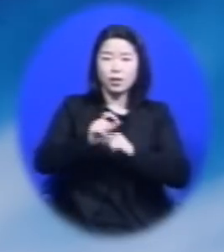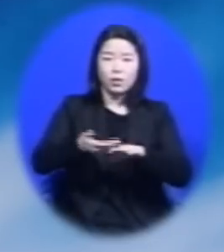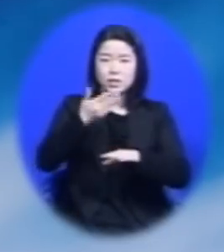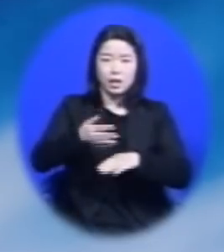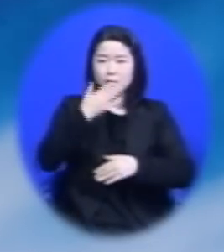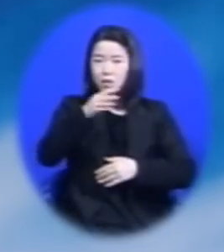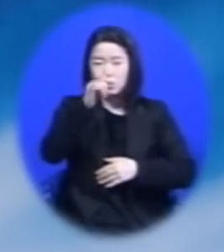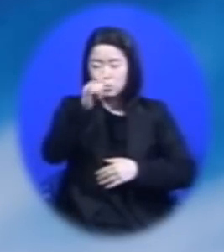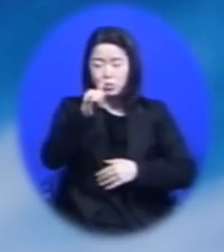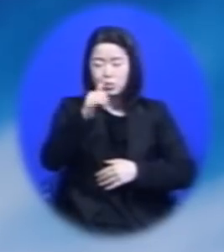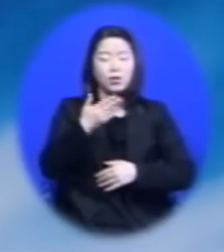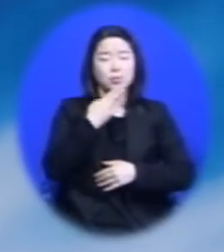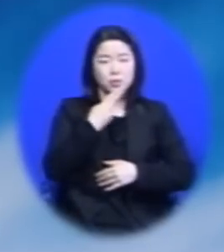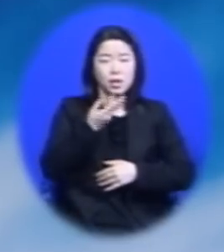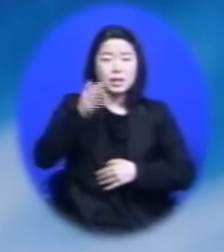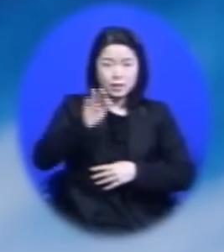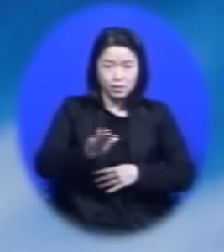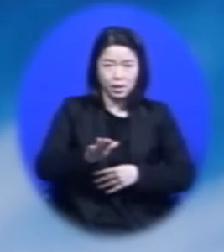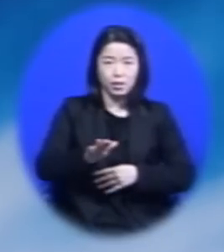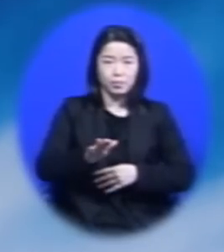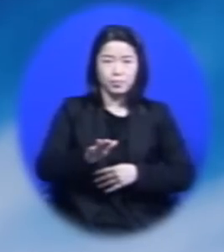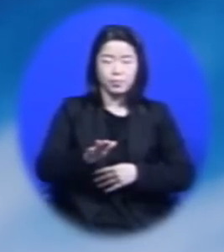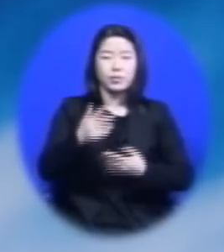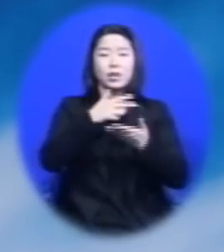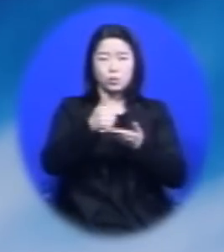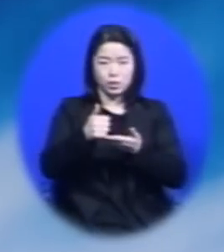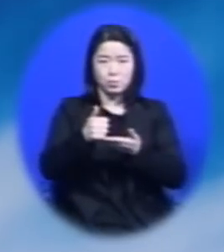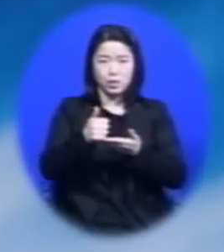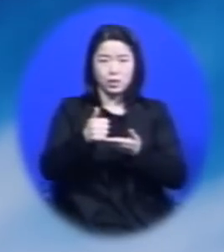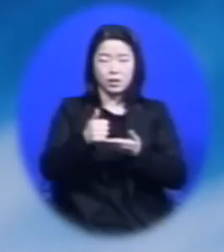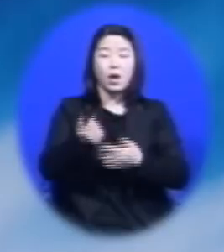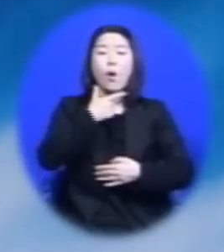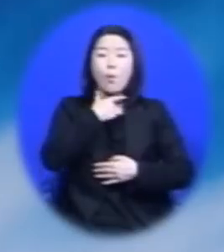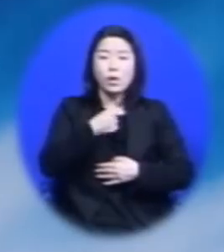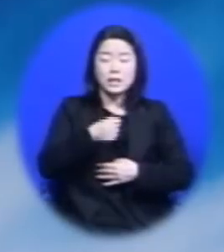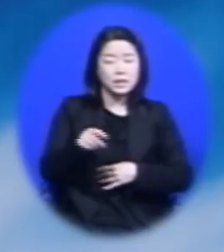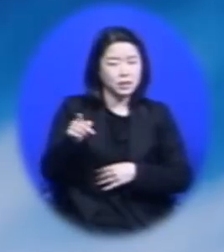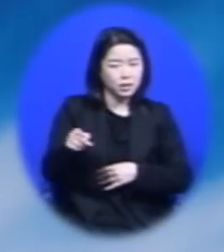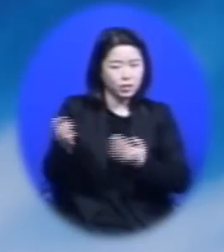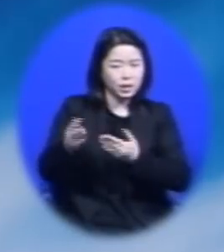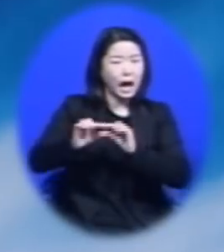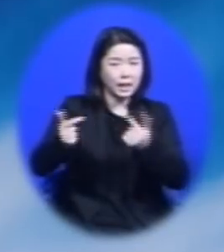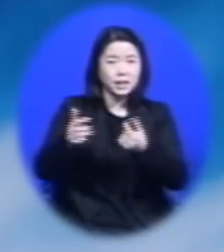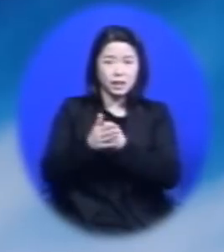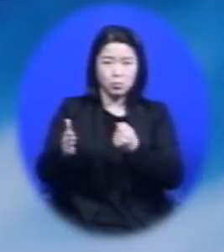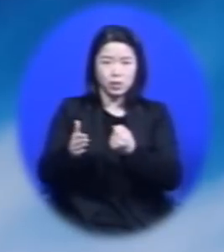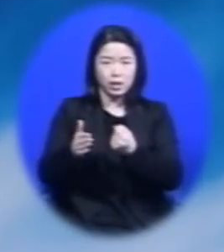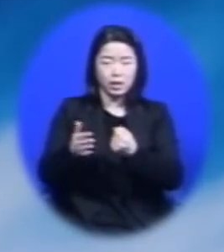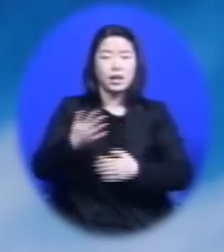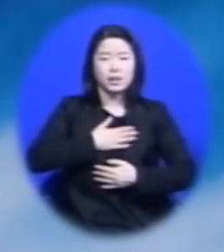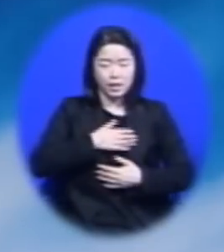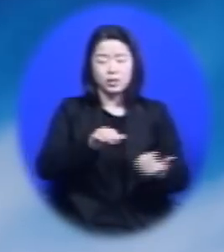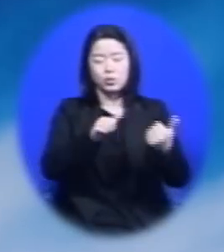있을 수가 없었어요 그런데 주님이 원하시는게 그 일이 아니니까 그래서